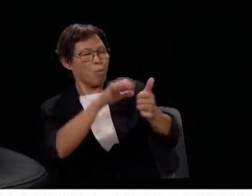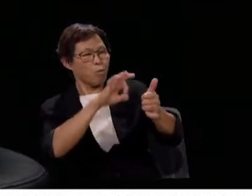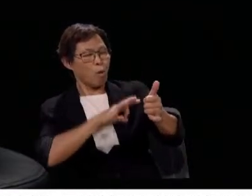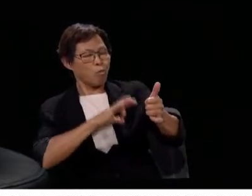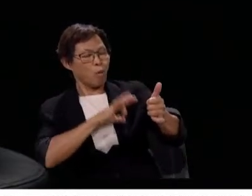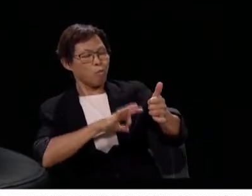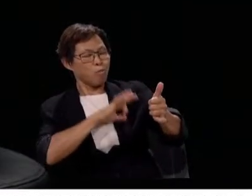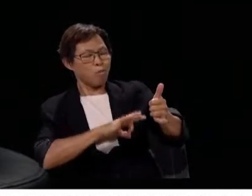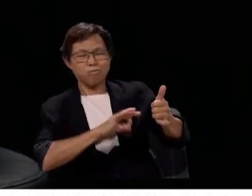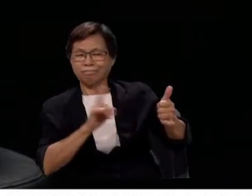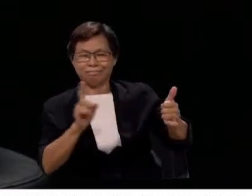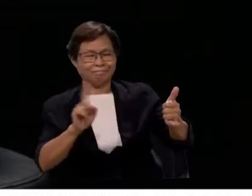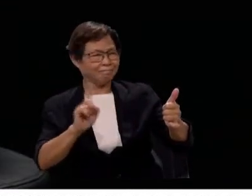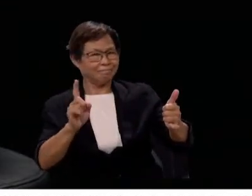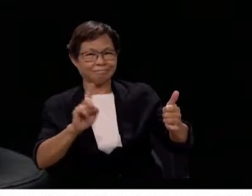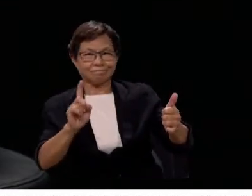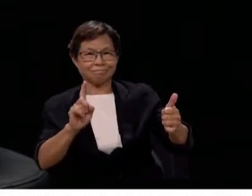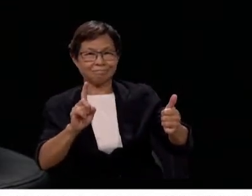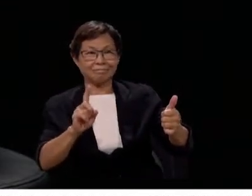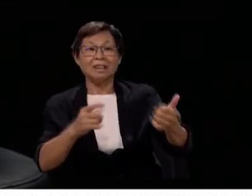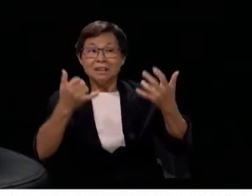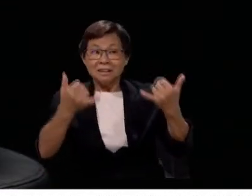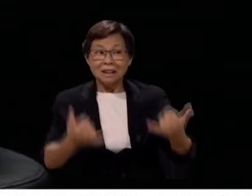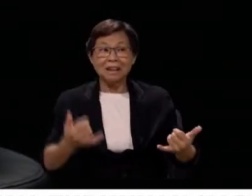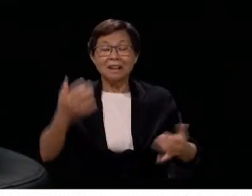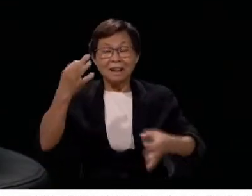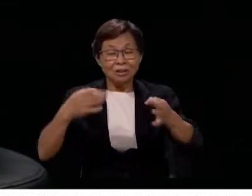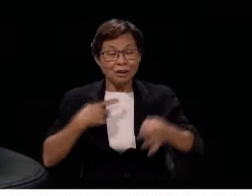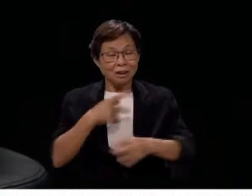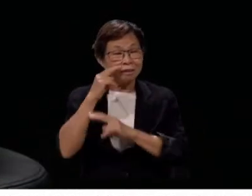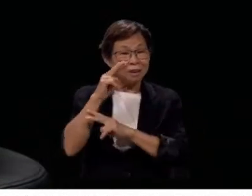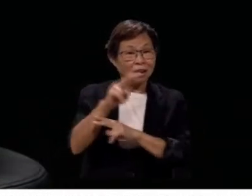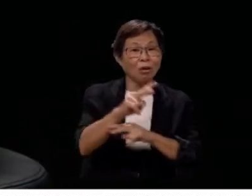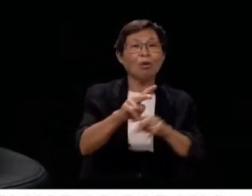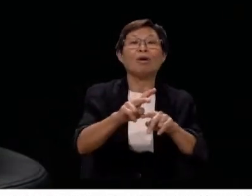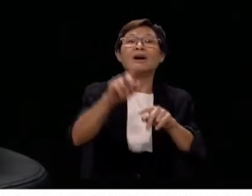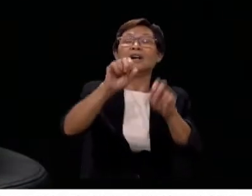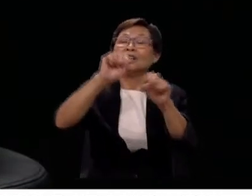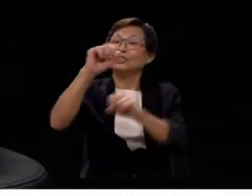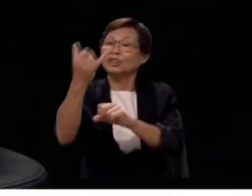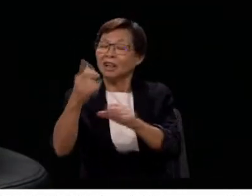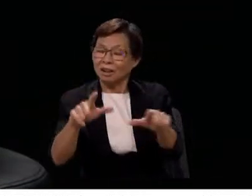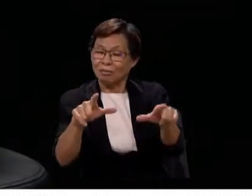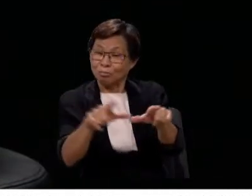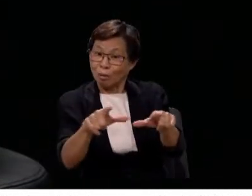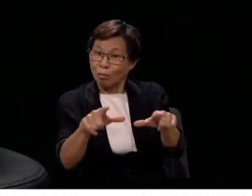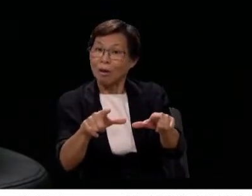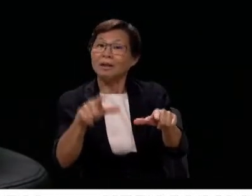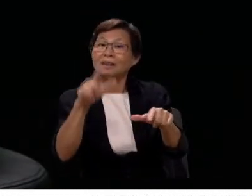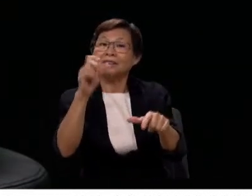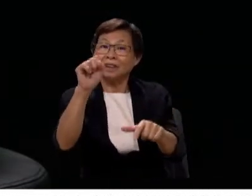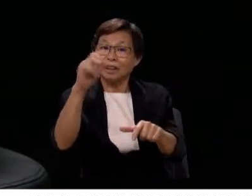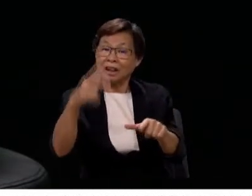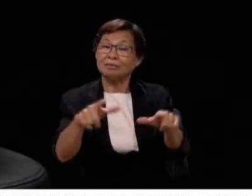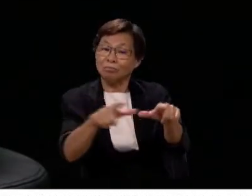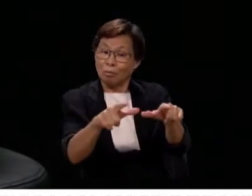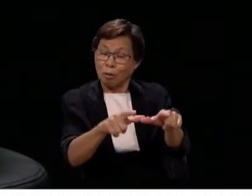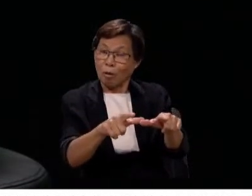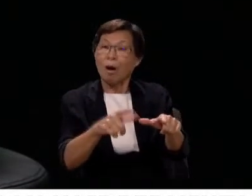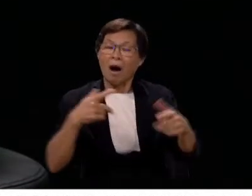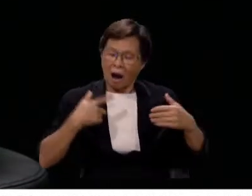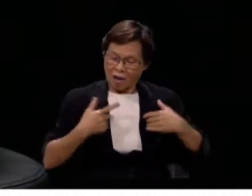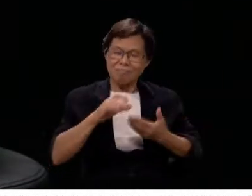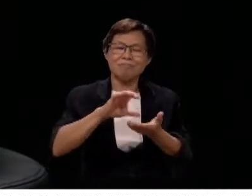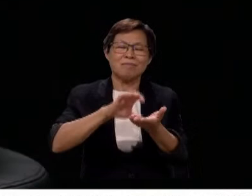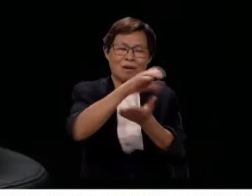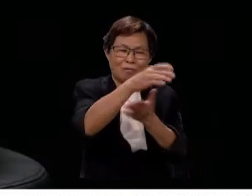the profit base apalah sekarang nih kalau kita melihat konsesi dia ada Prabowo jadi bila ada Pelabuhan terkena by